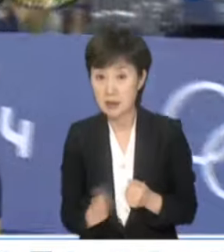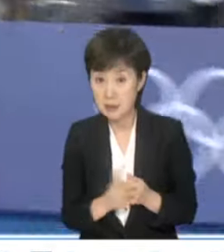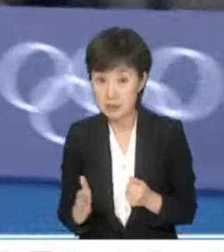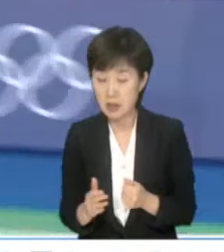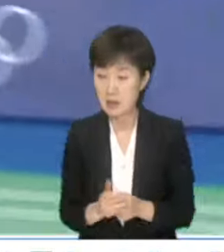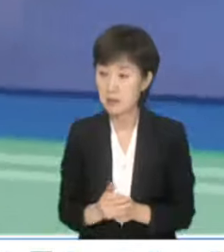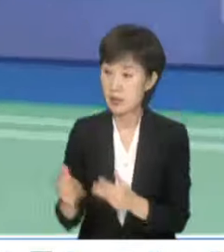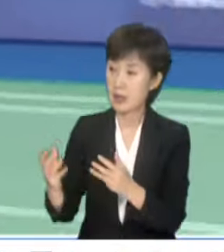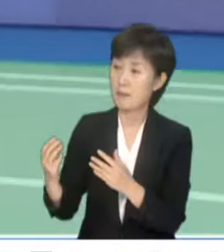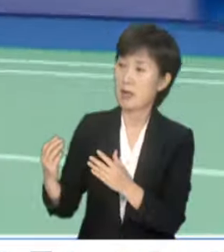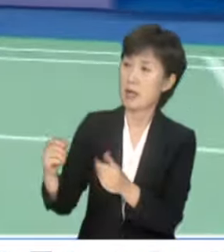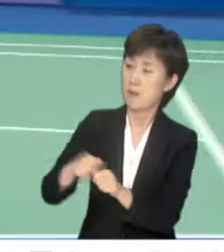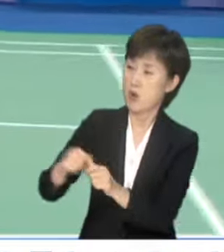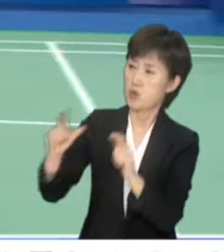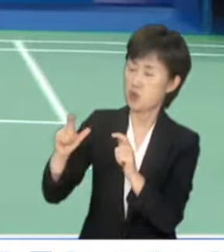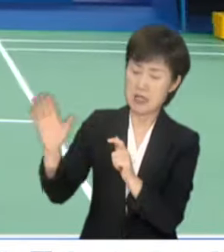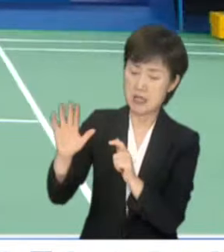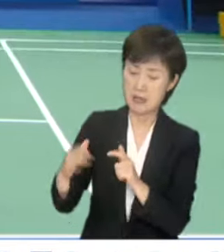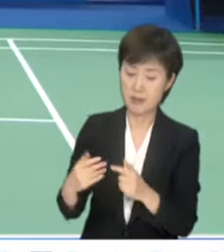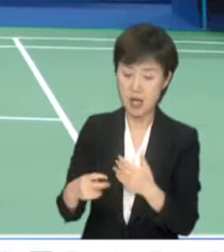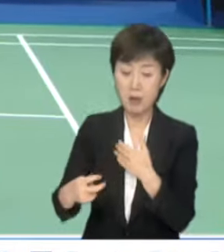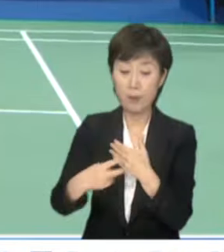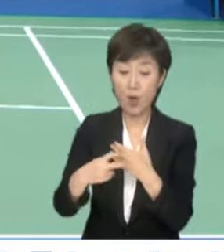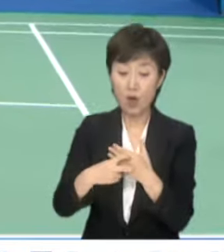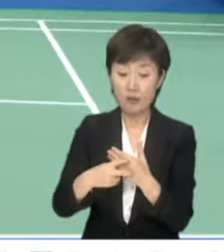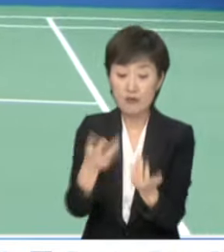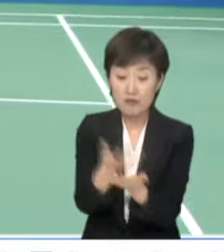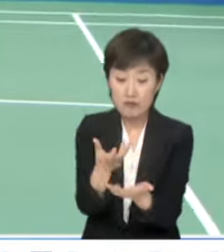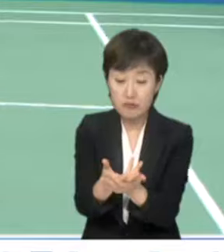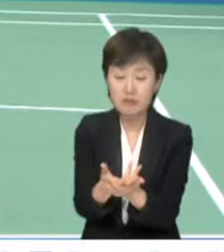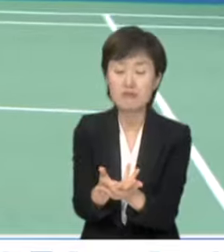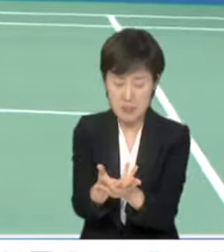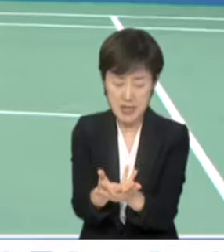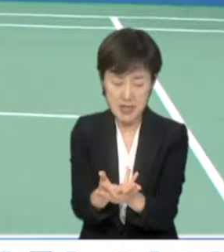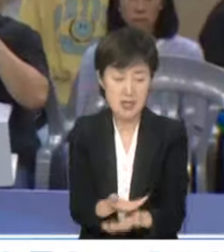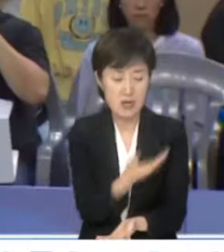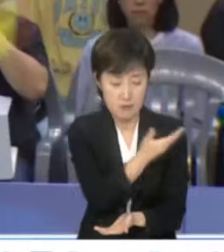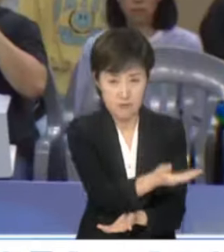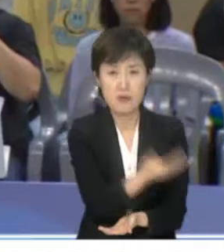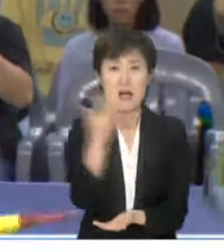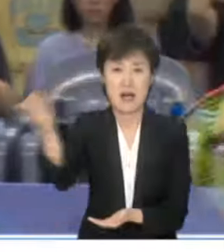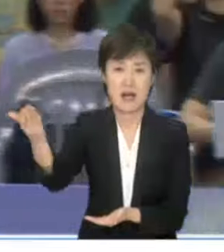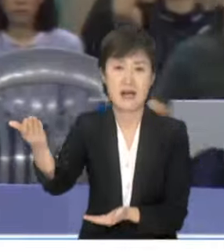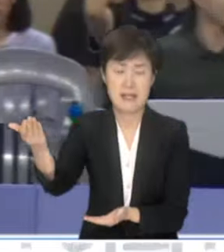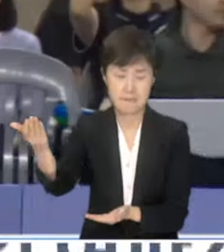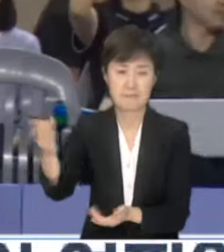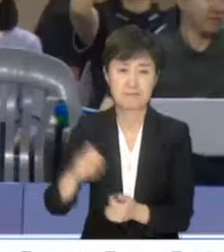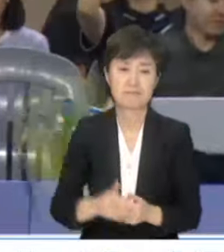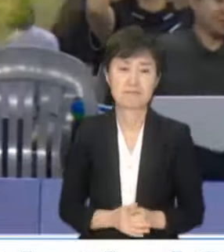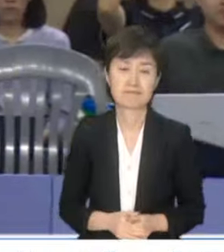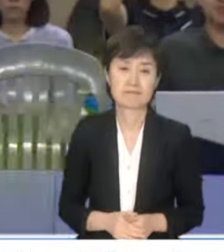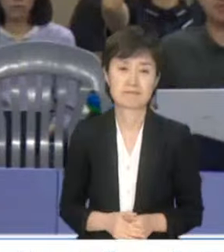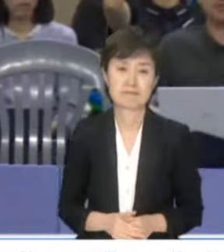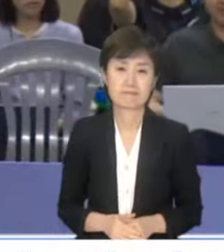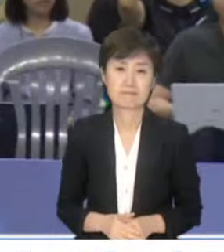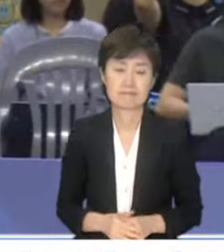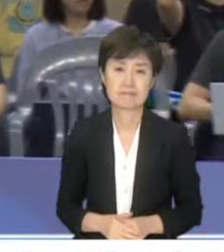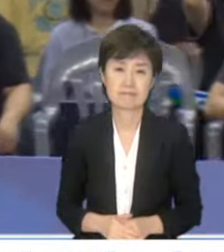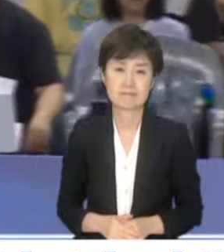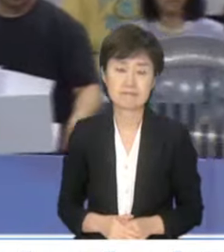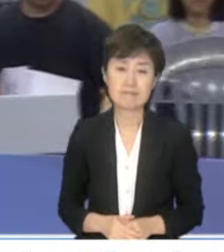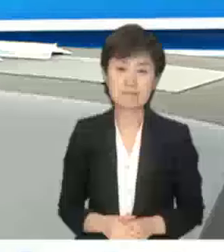피하기 위해서 이제 건강상의 문제로 부득이하게 정당하게 불참을 한다라고 이 진단서를 제출한 상황으로 보입니다.